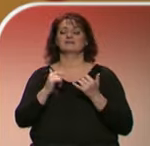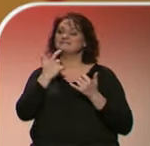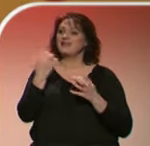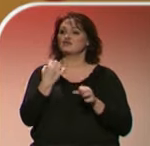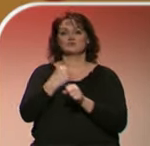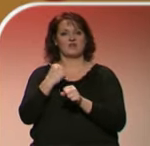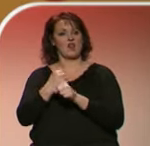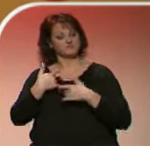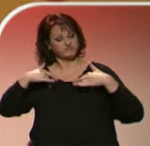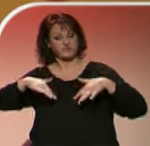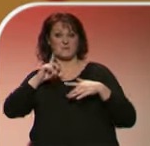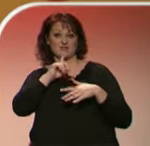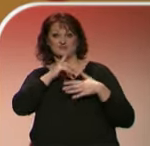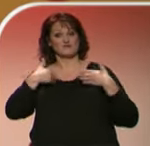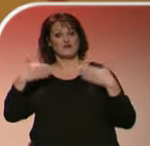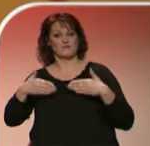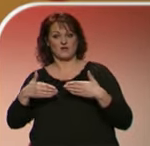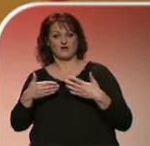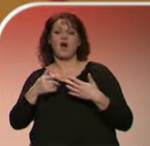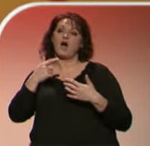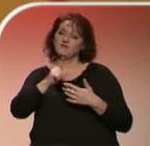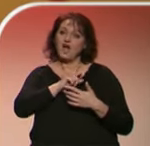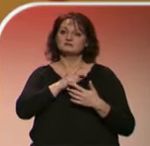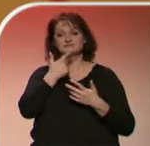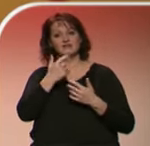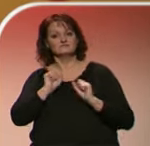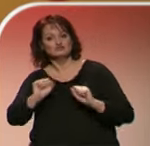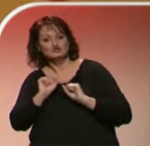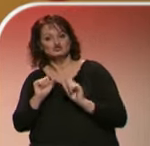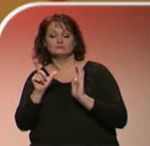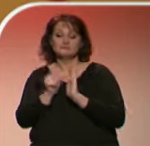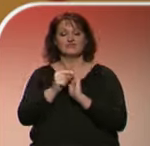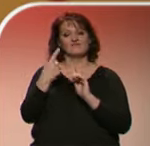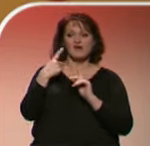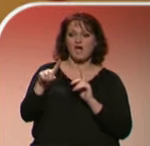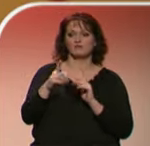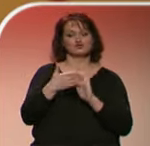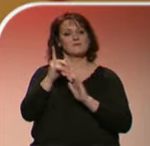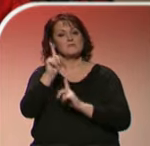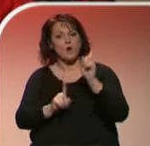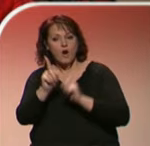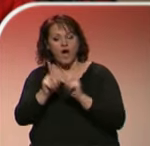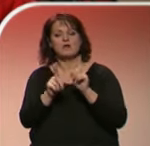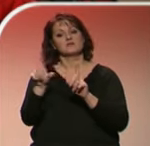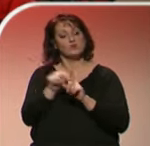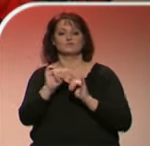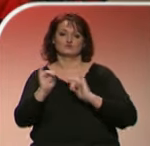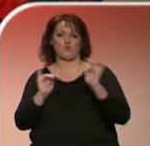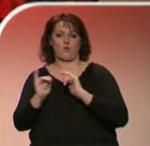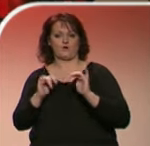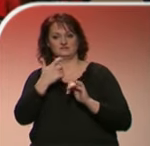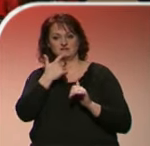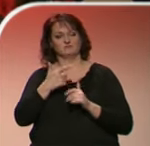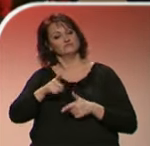a v rámci seberealizace prostě cvičit teda s dítětem venku, spojit procházky pravidelné se sportem